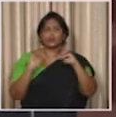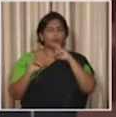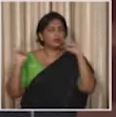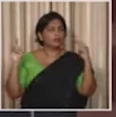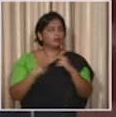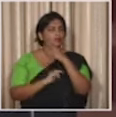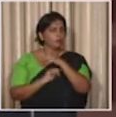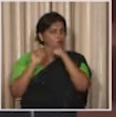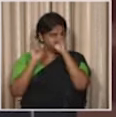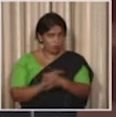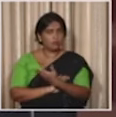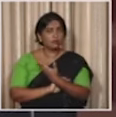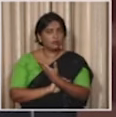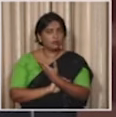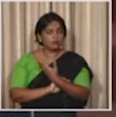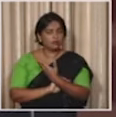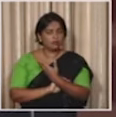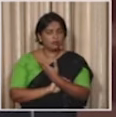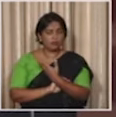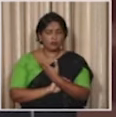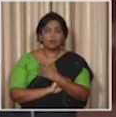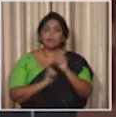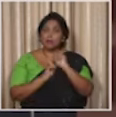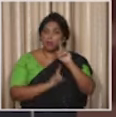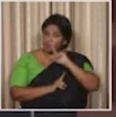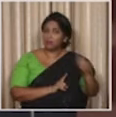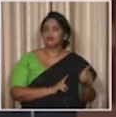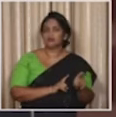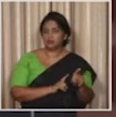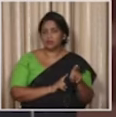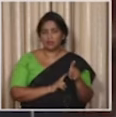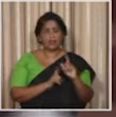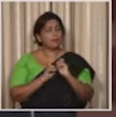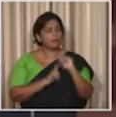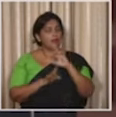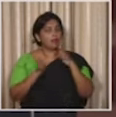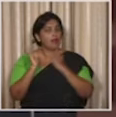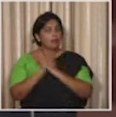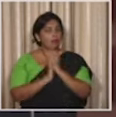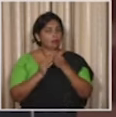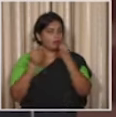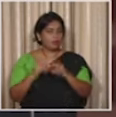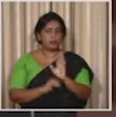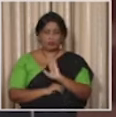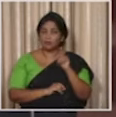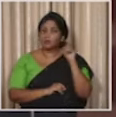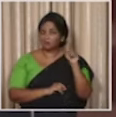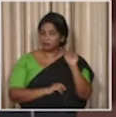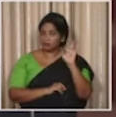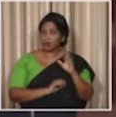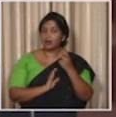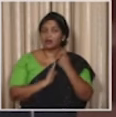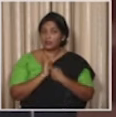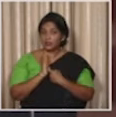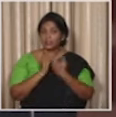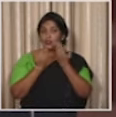kerana hati no. It has to come to parliament. Iti parlimen tu idea pawa dengne pa. Apa tu bah niati betul ke?